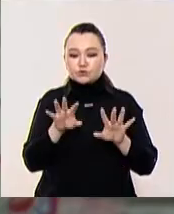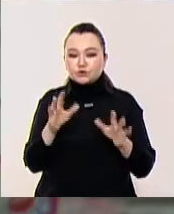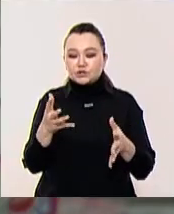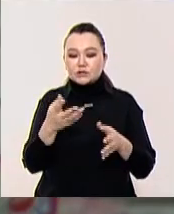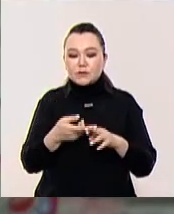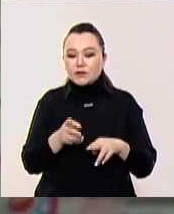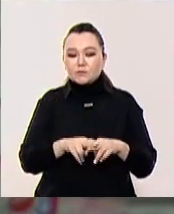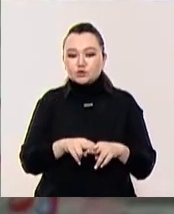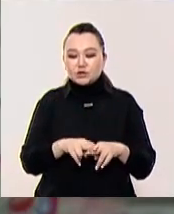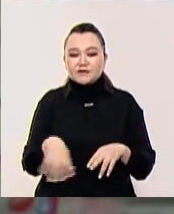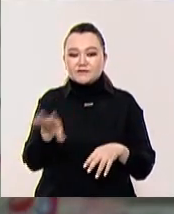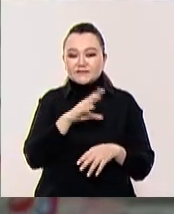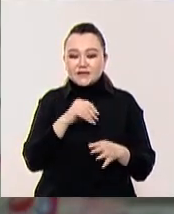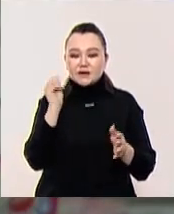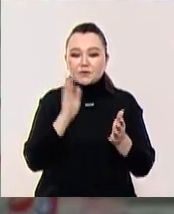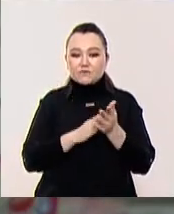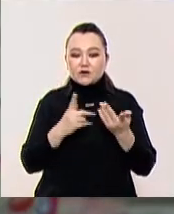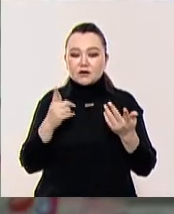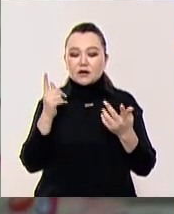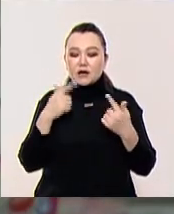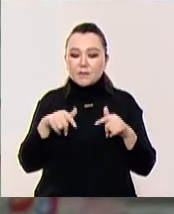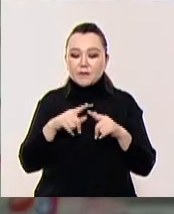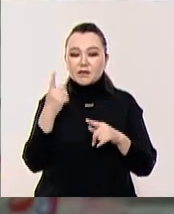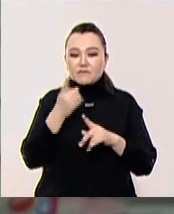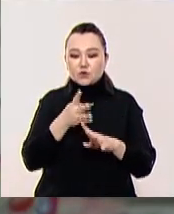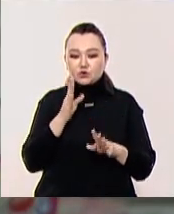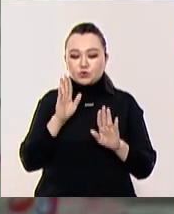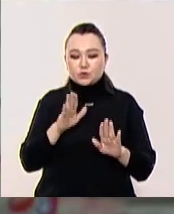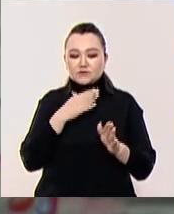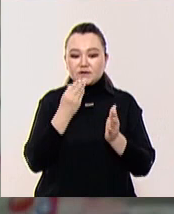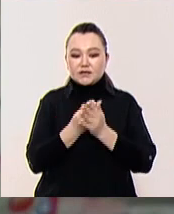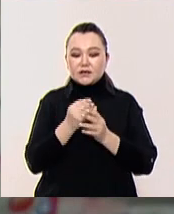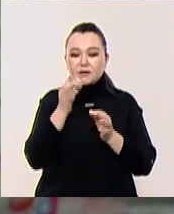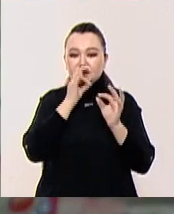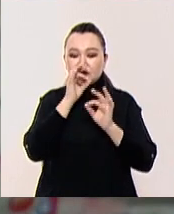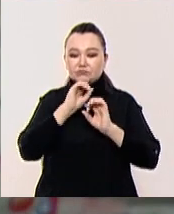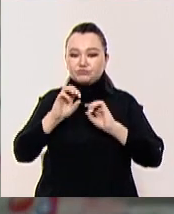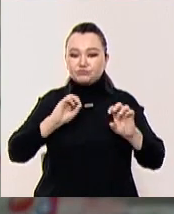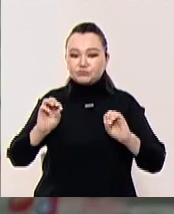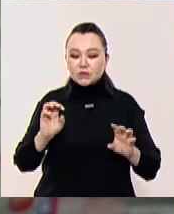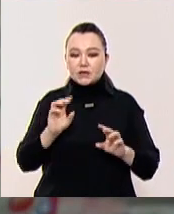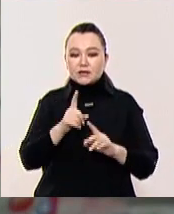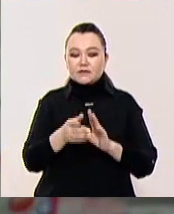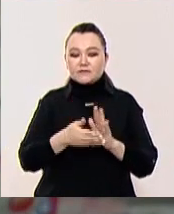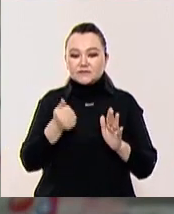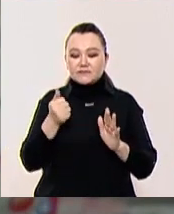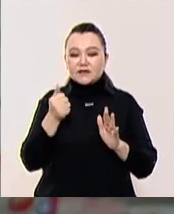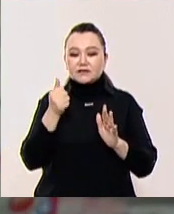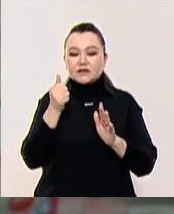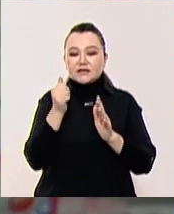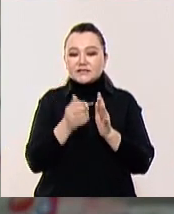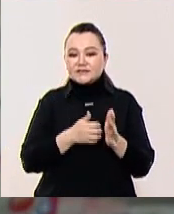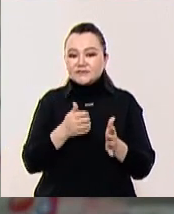что все оптовые компании отгружают в первую очередь только в свои аптеки. Это вызывает дефицит,